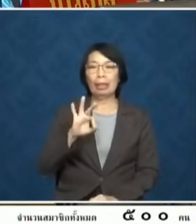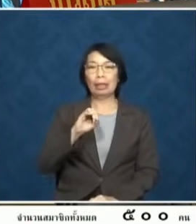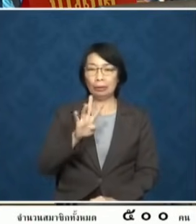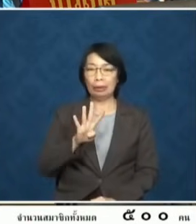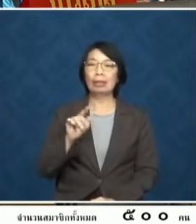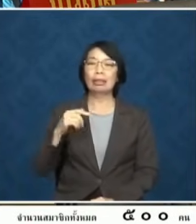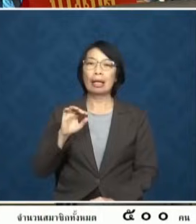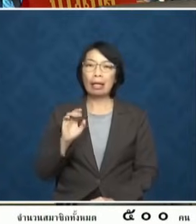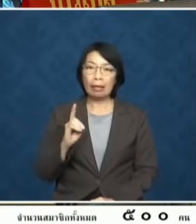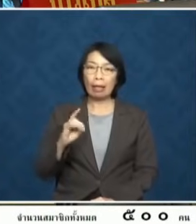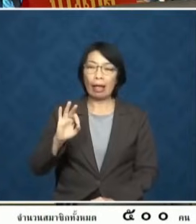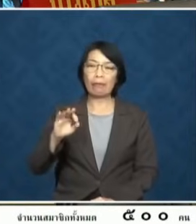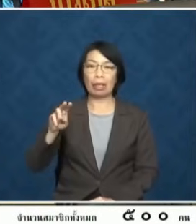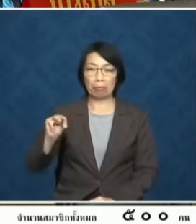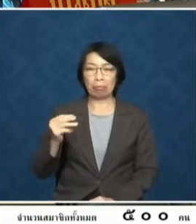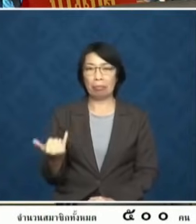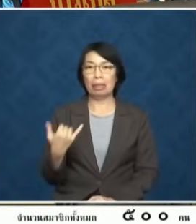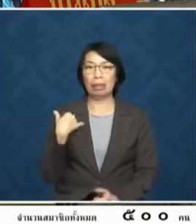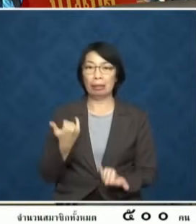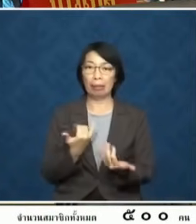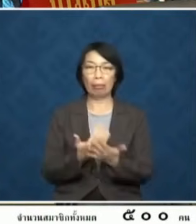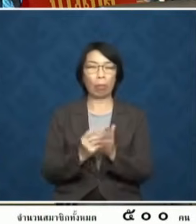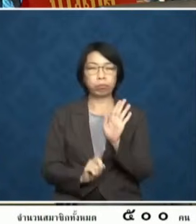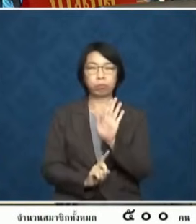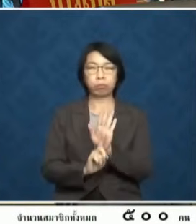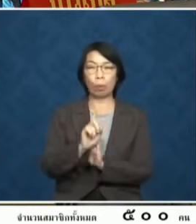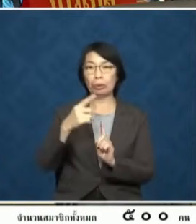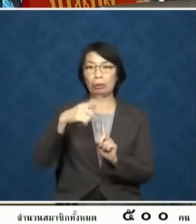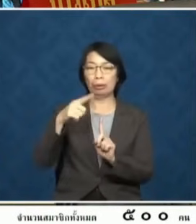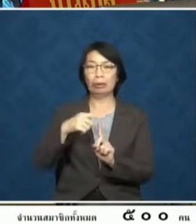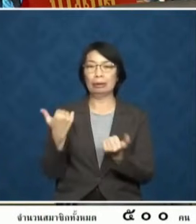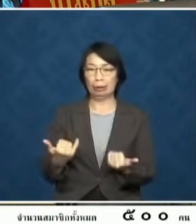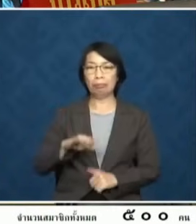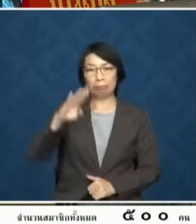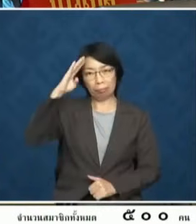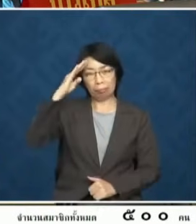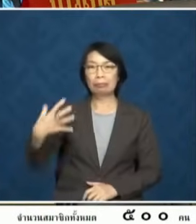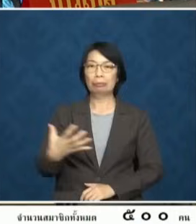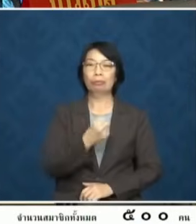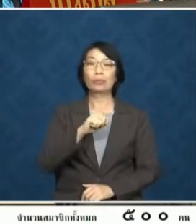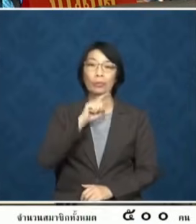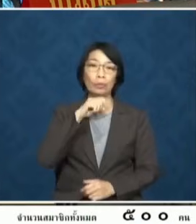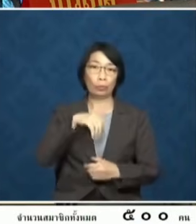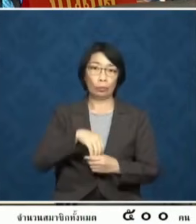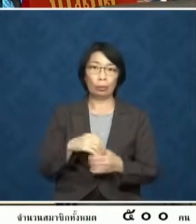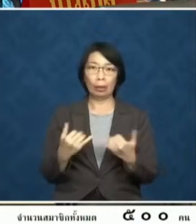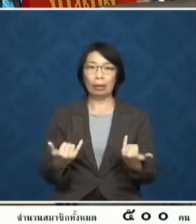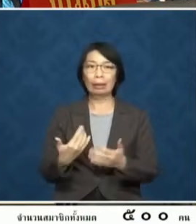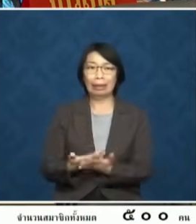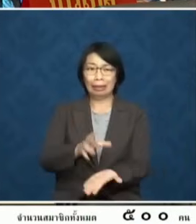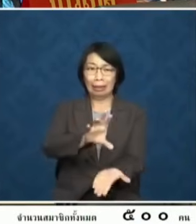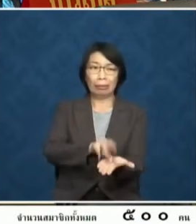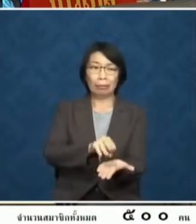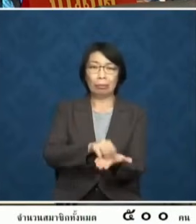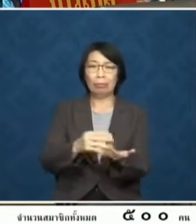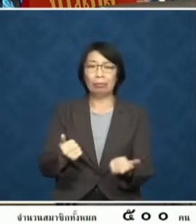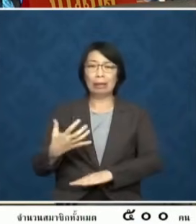EFMคลื่นวิทยุเรตติ้งอันดับหนึที่ยังถูกครอบครองโดยกองทัพจนถึงวันนี้และไม่มีข้อมูลค่ะว่า